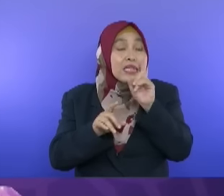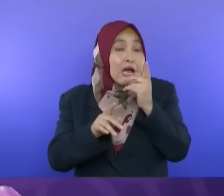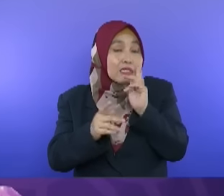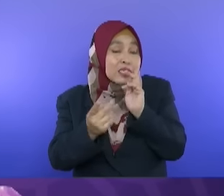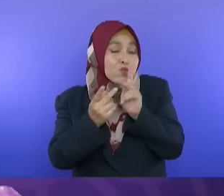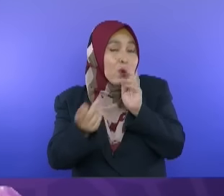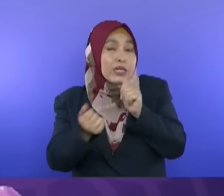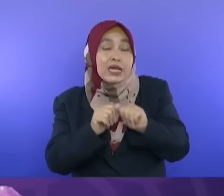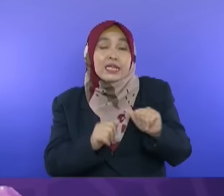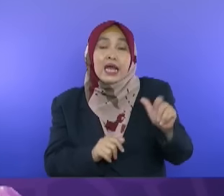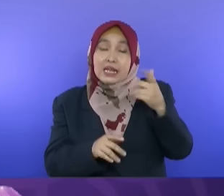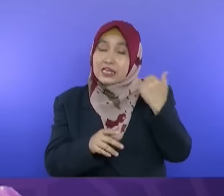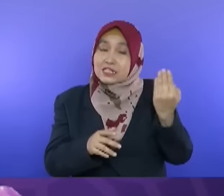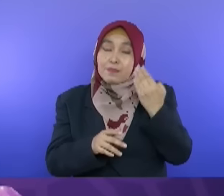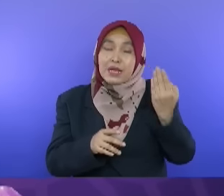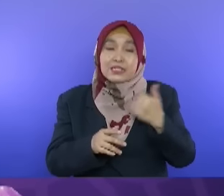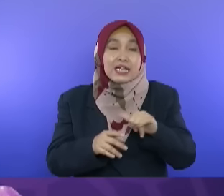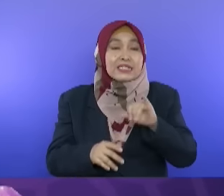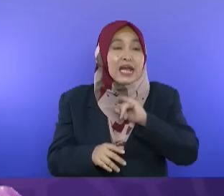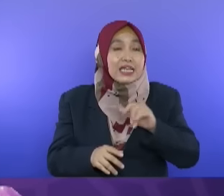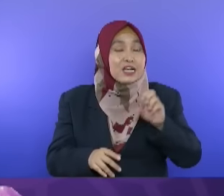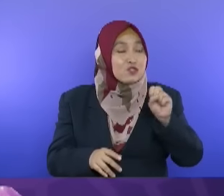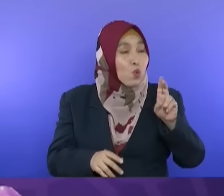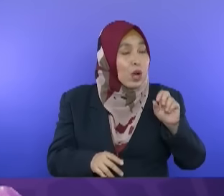betul jadi tidak biasa